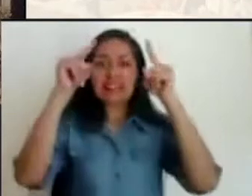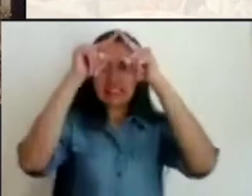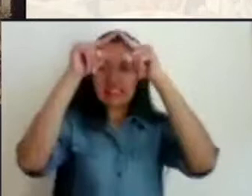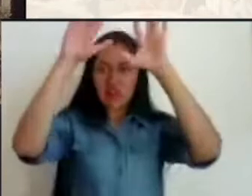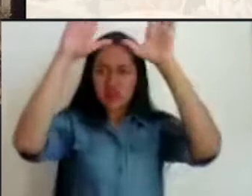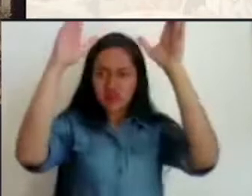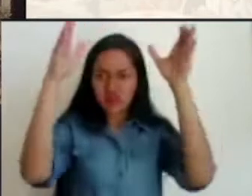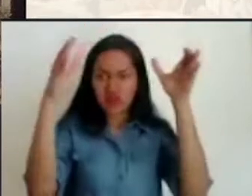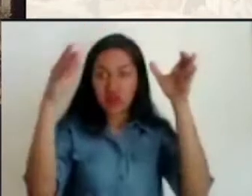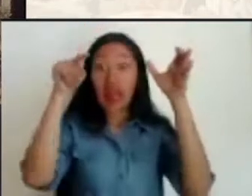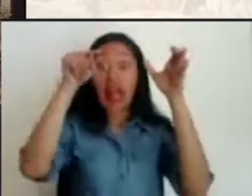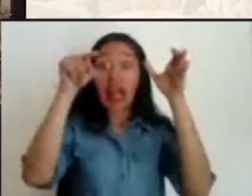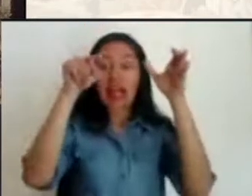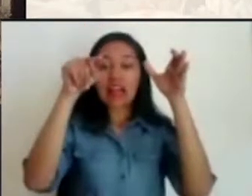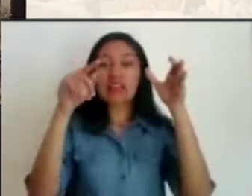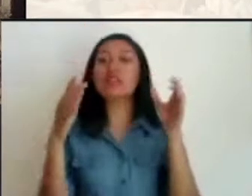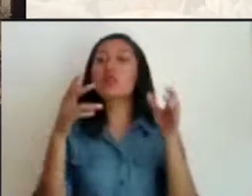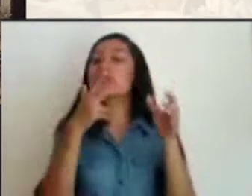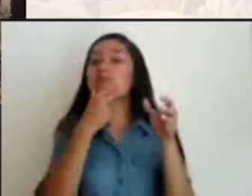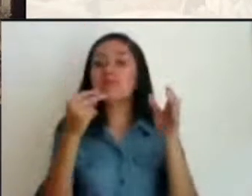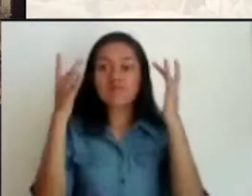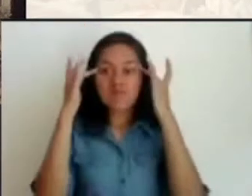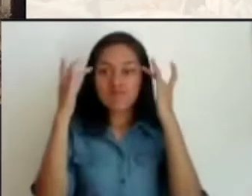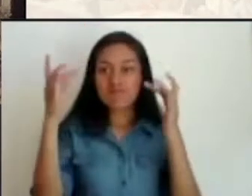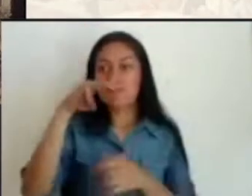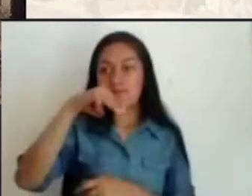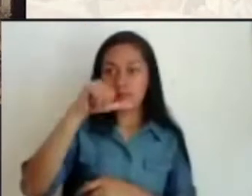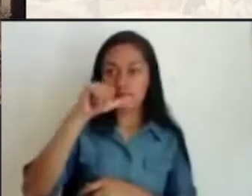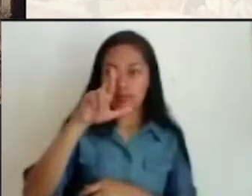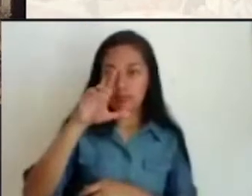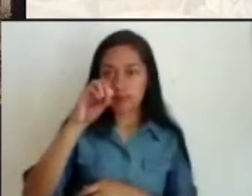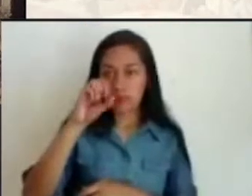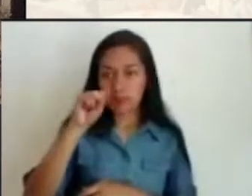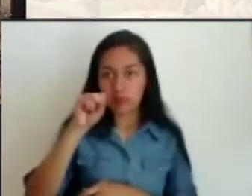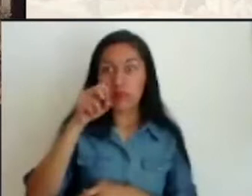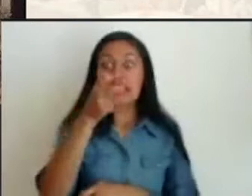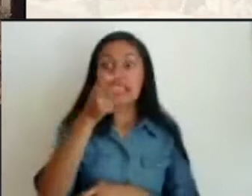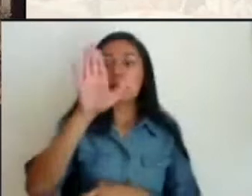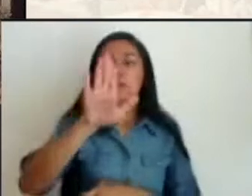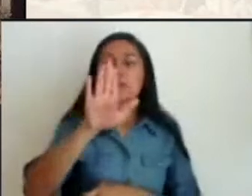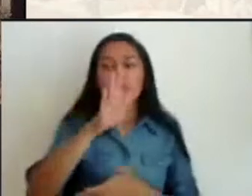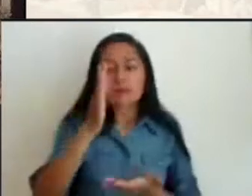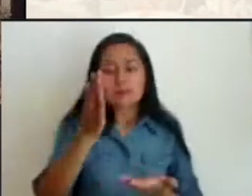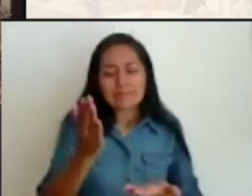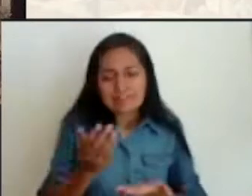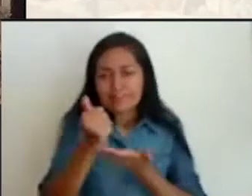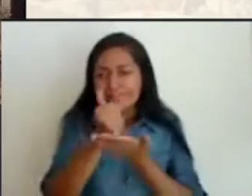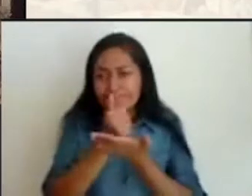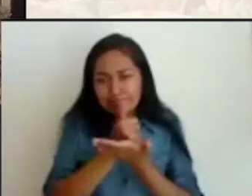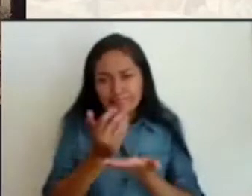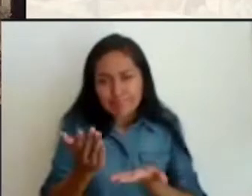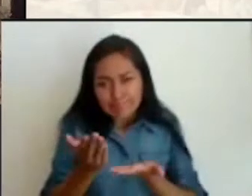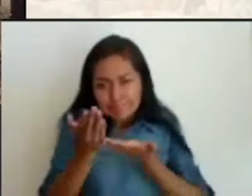San Marcos ahí, e plantea che es un ofrecimiento votivo del año